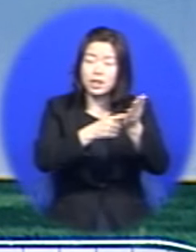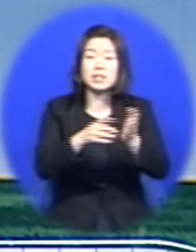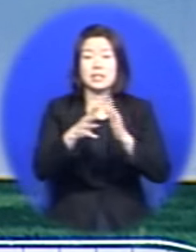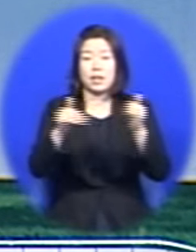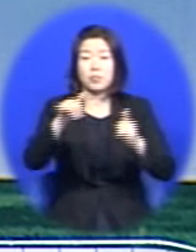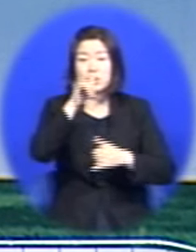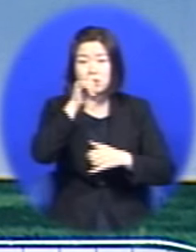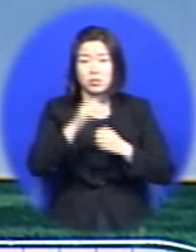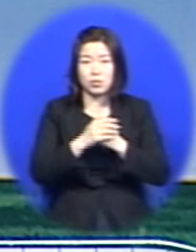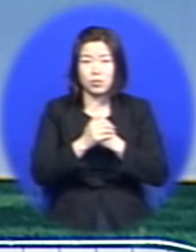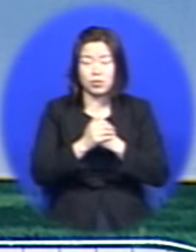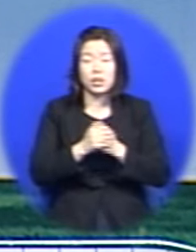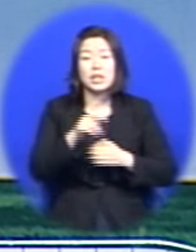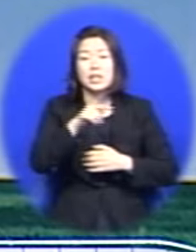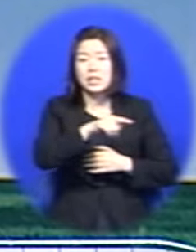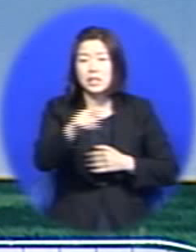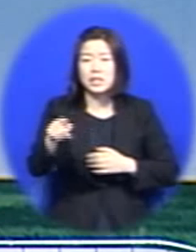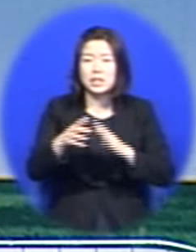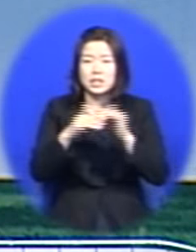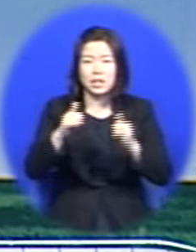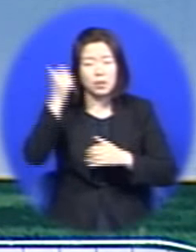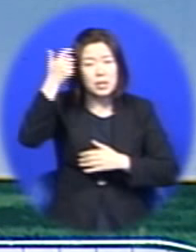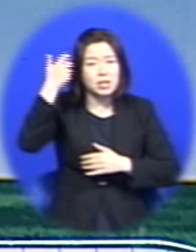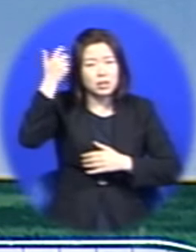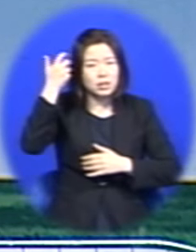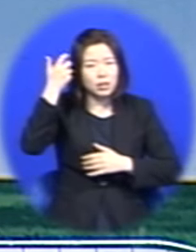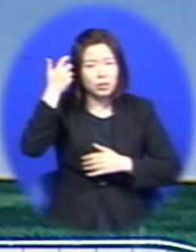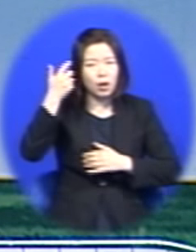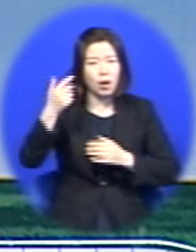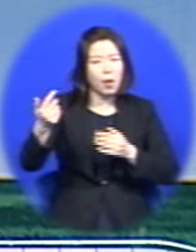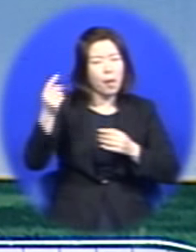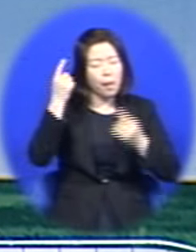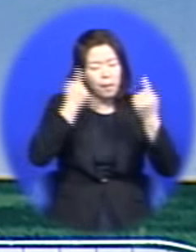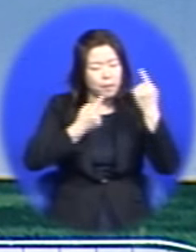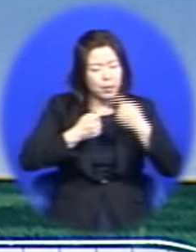있어요. 근데 이들이 영적으로 굉장히 거친 걸 봐요.